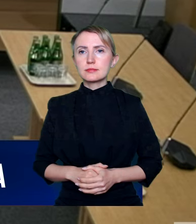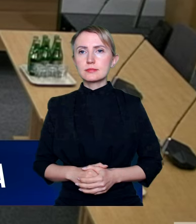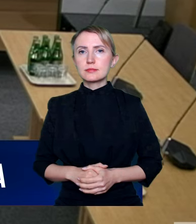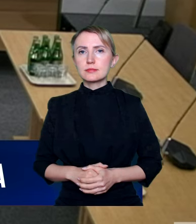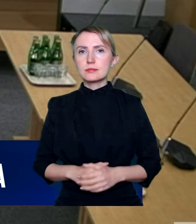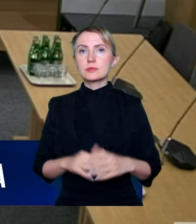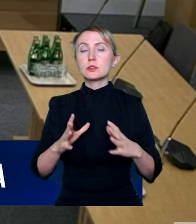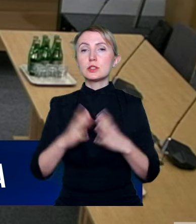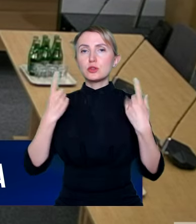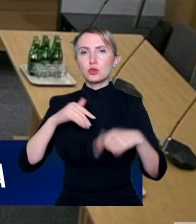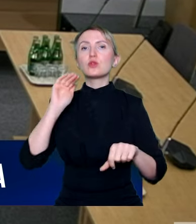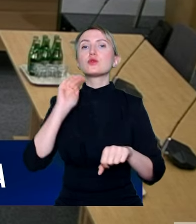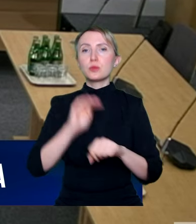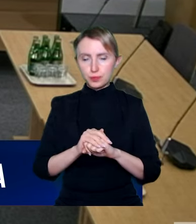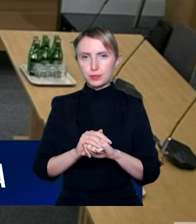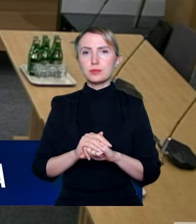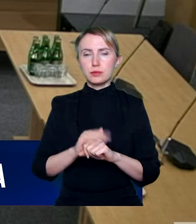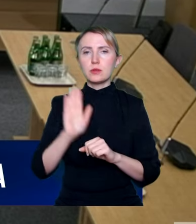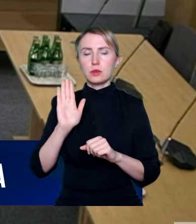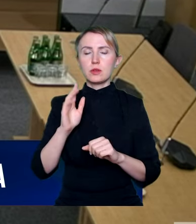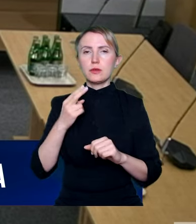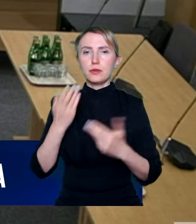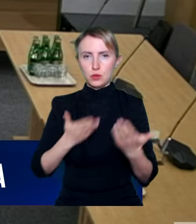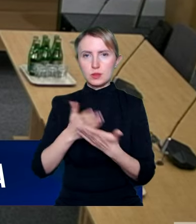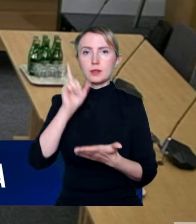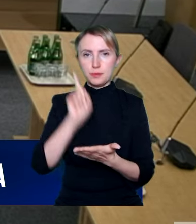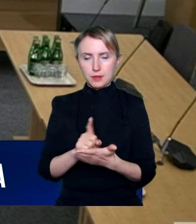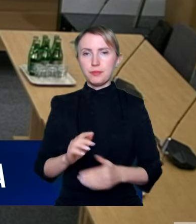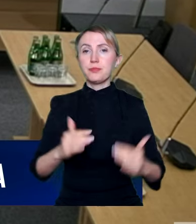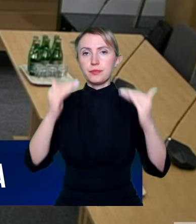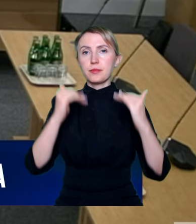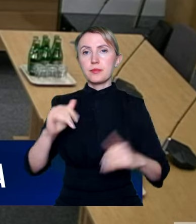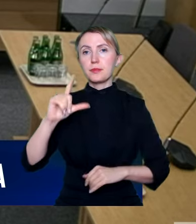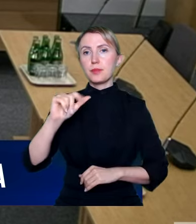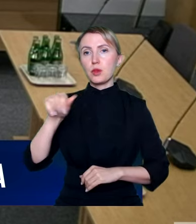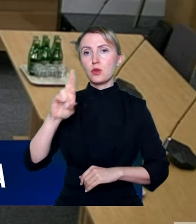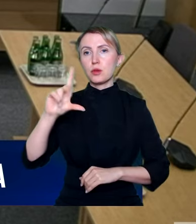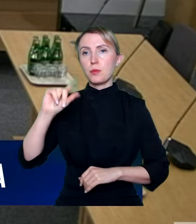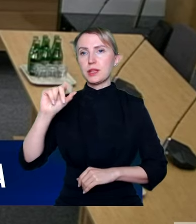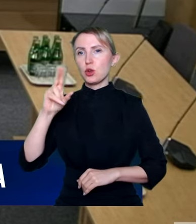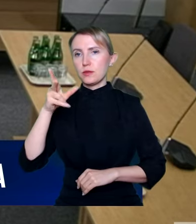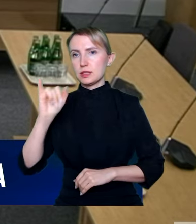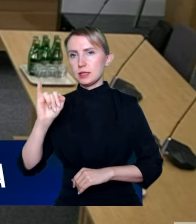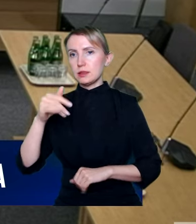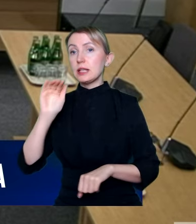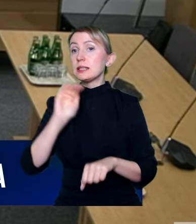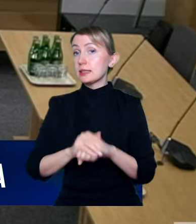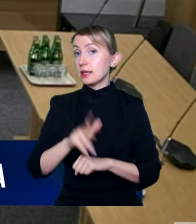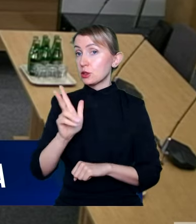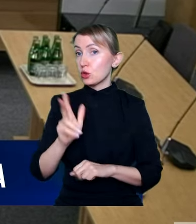10 głosów za. Wniosek uzyskał większość. Kto jest za kandydaturą pana Piotra Patkowskiego? Kto jest za?